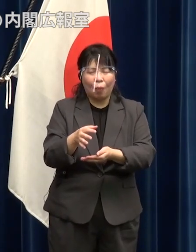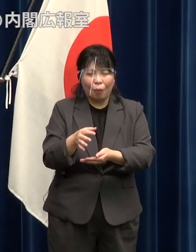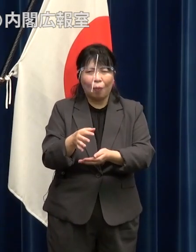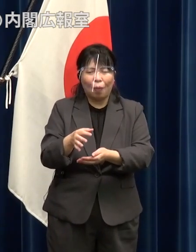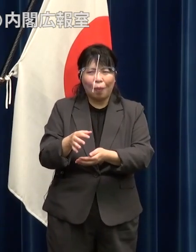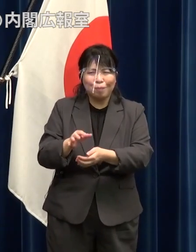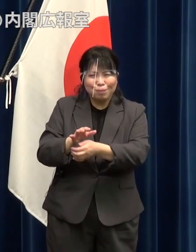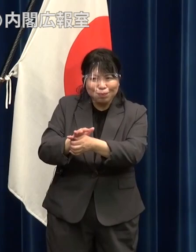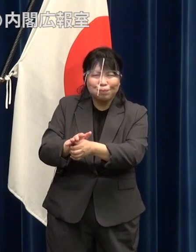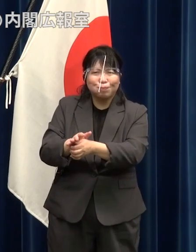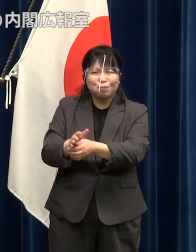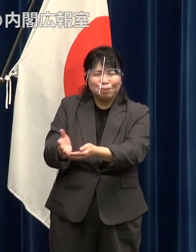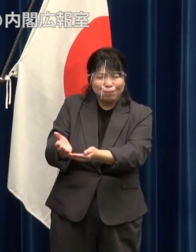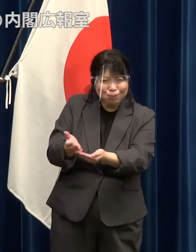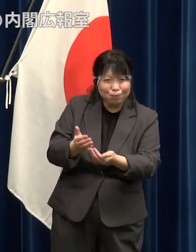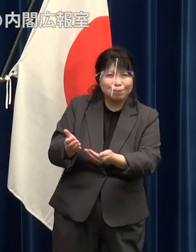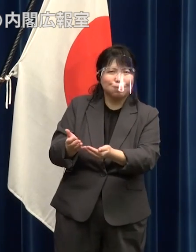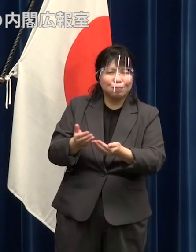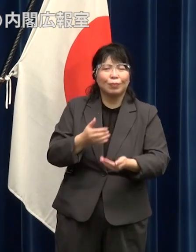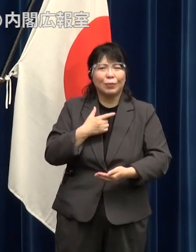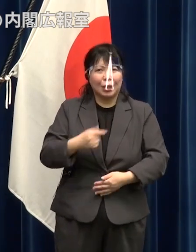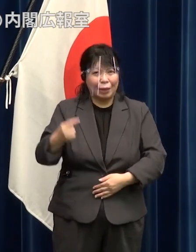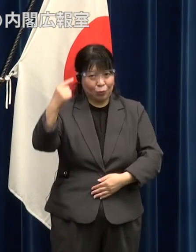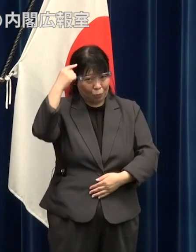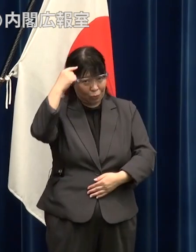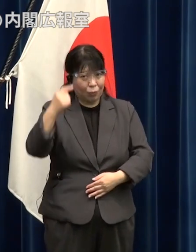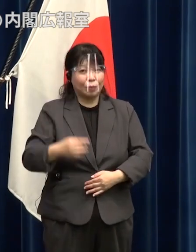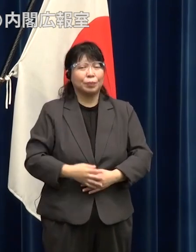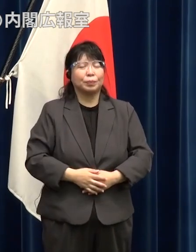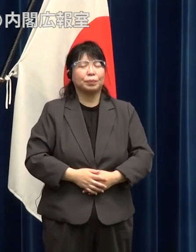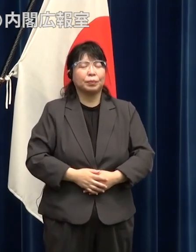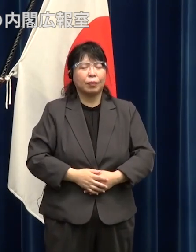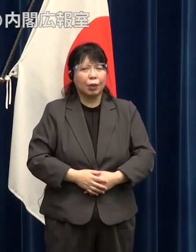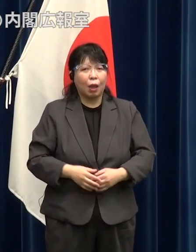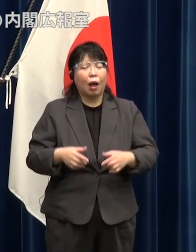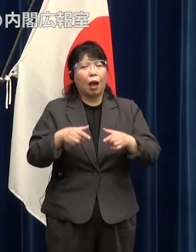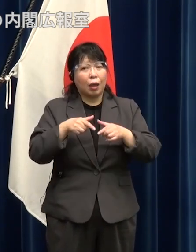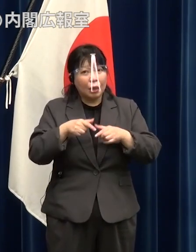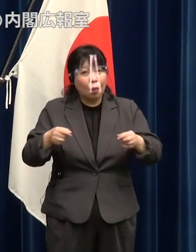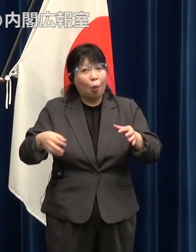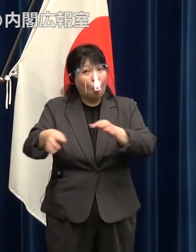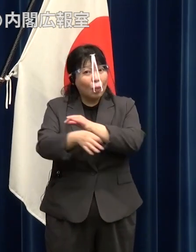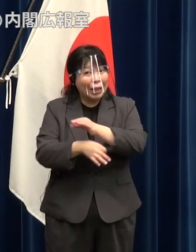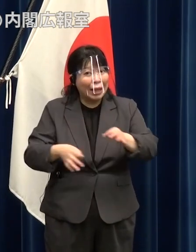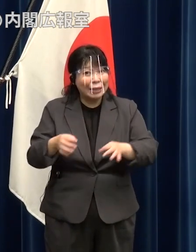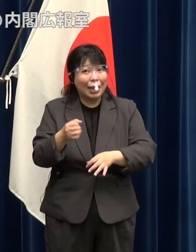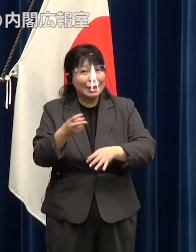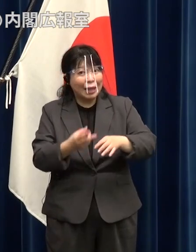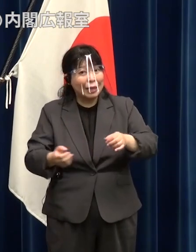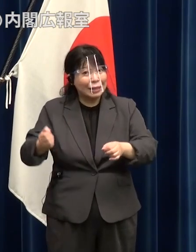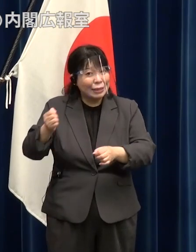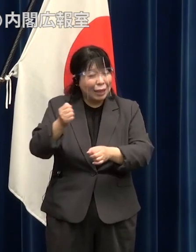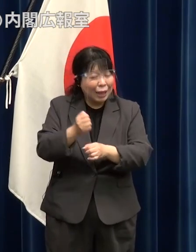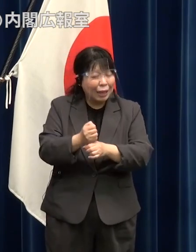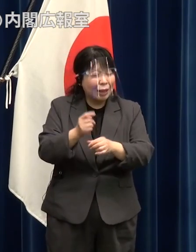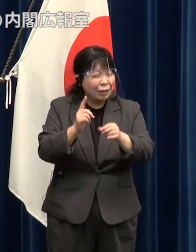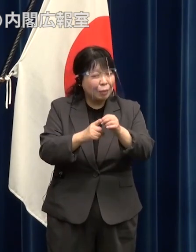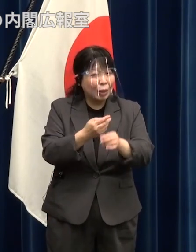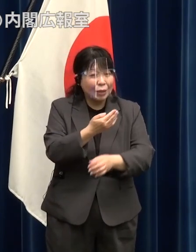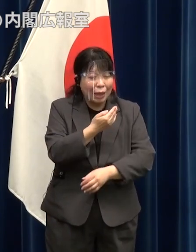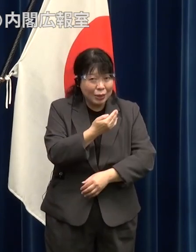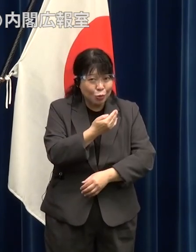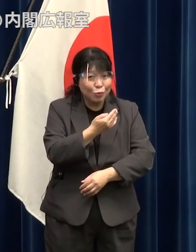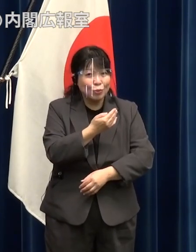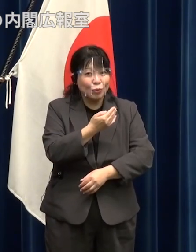と思います。そして日本経済再生の鍵を握るのは構造的